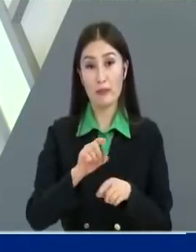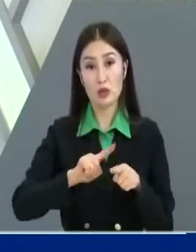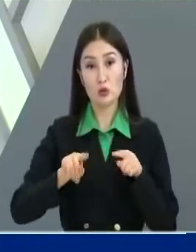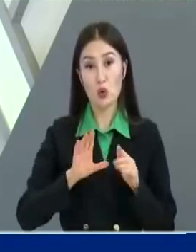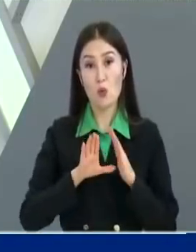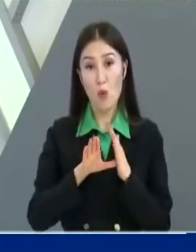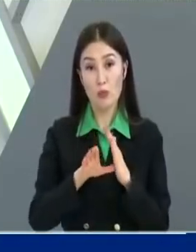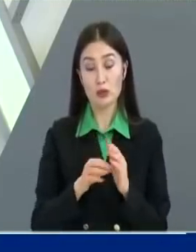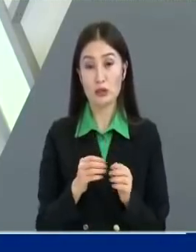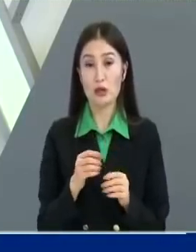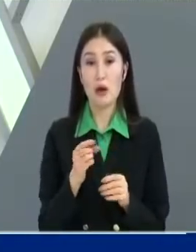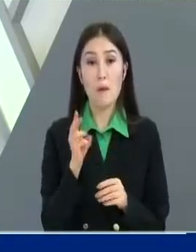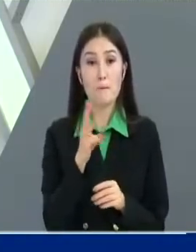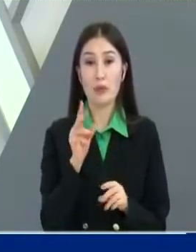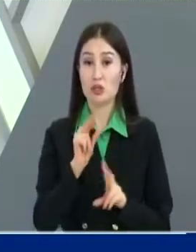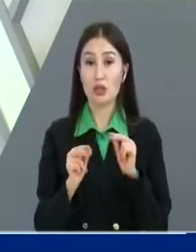считаем это недопустимым